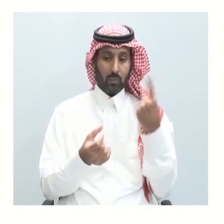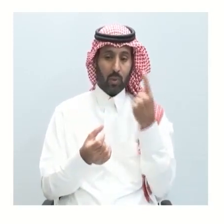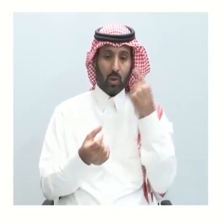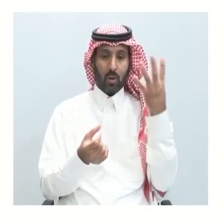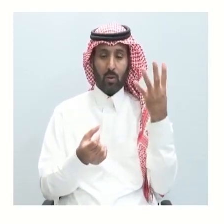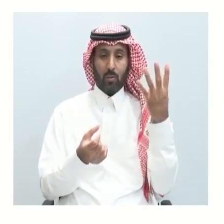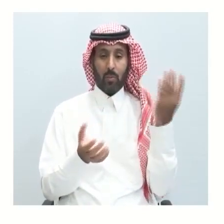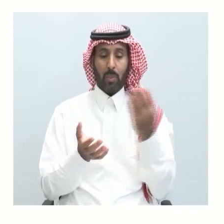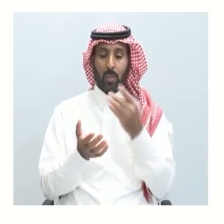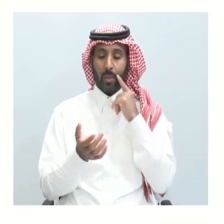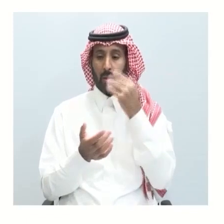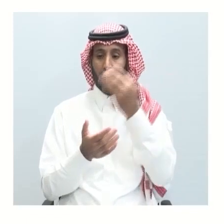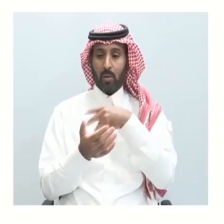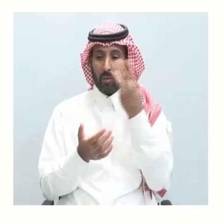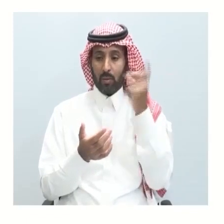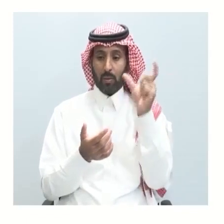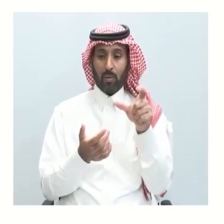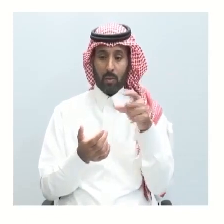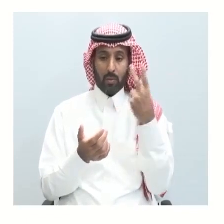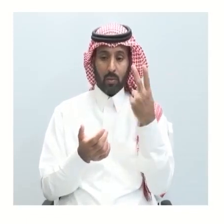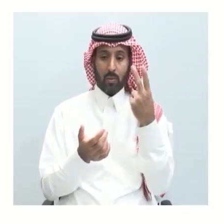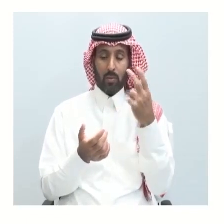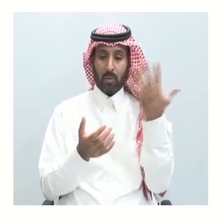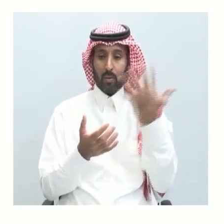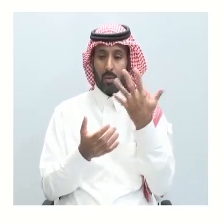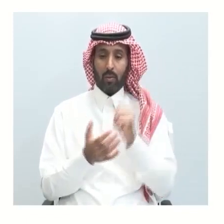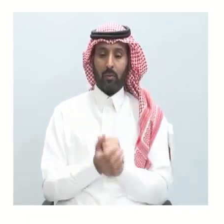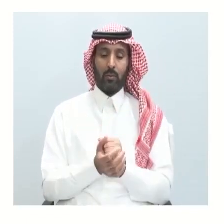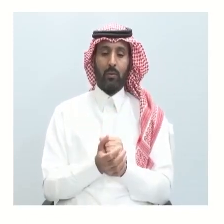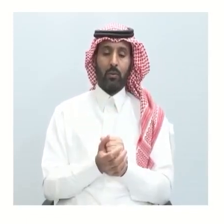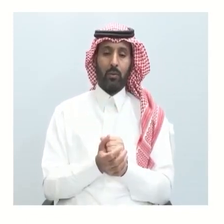4 والمعامل للمادة الثانية هي 5.